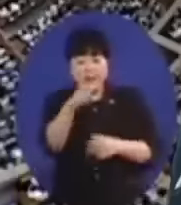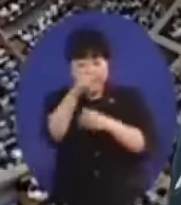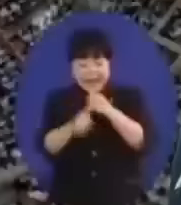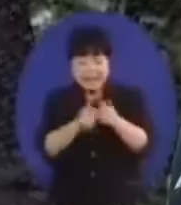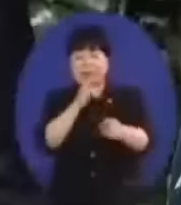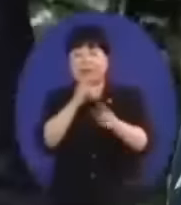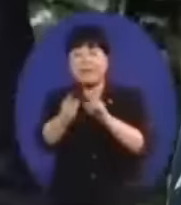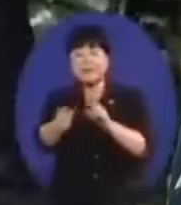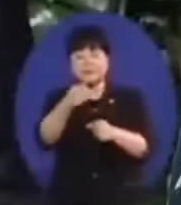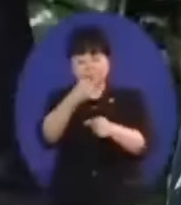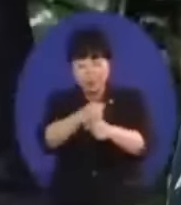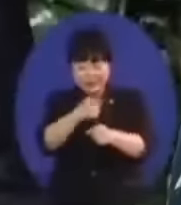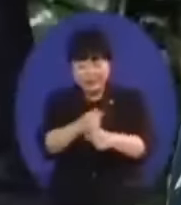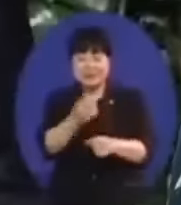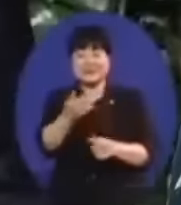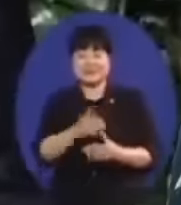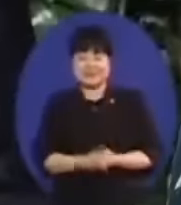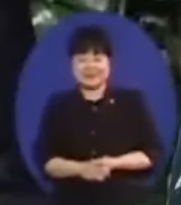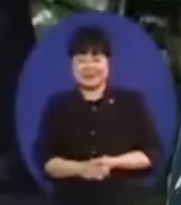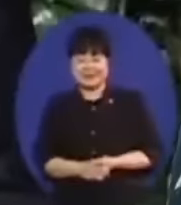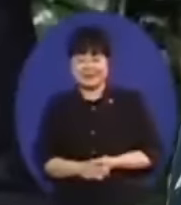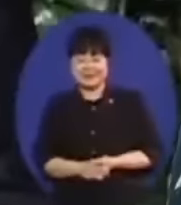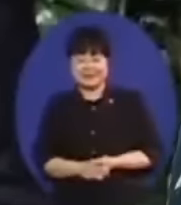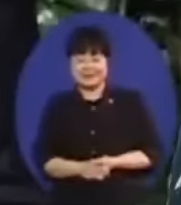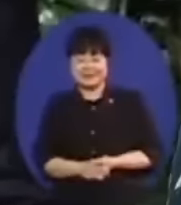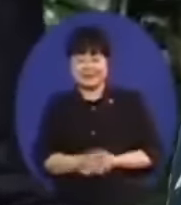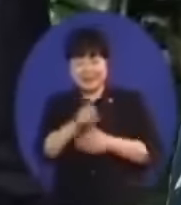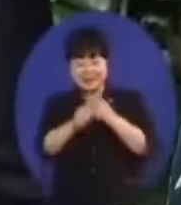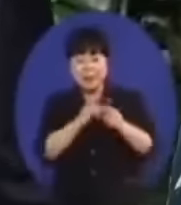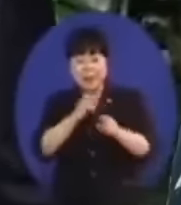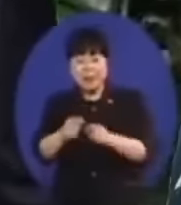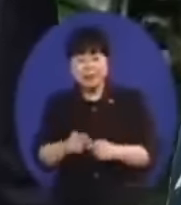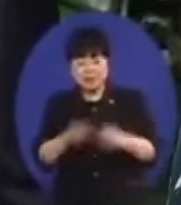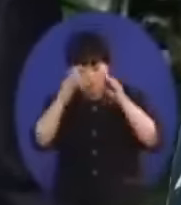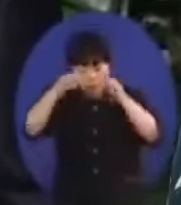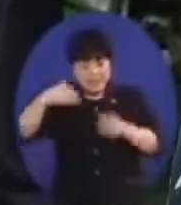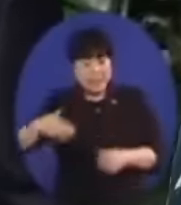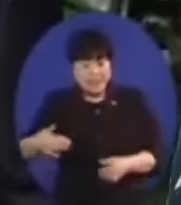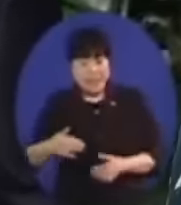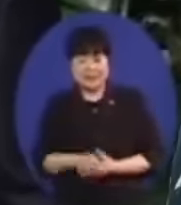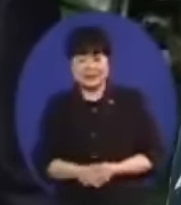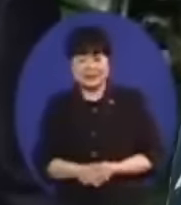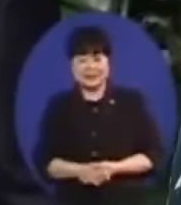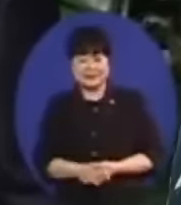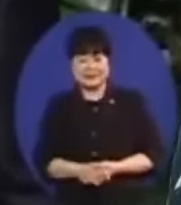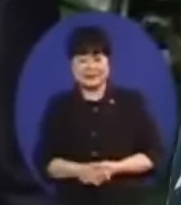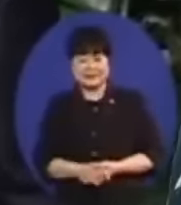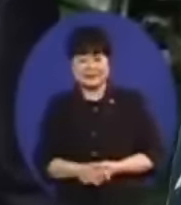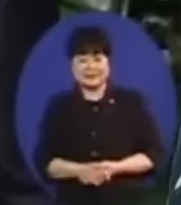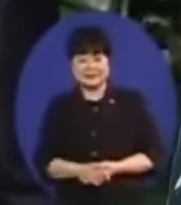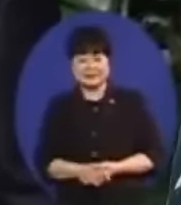하나님 말씀으로 만들어진 것이다. 하나님 말씀 눈에 안 보이잖아요.